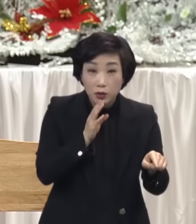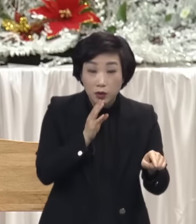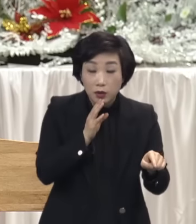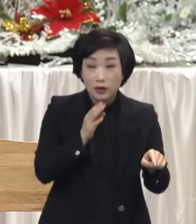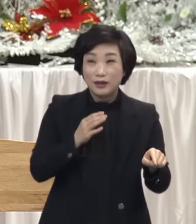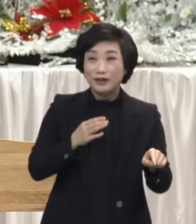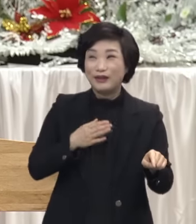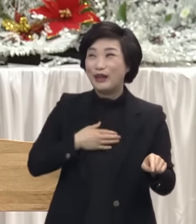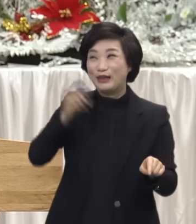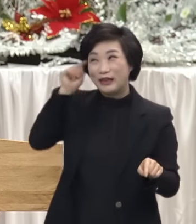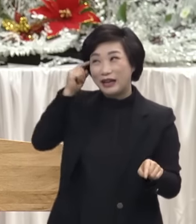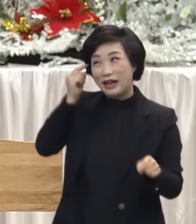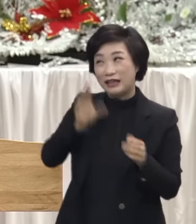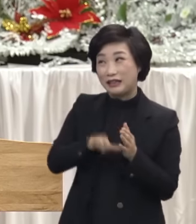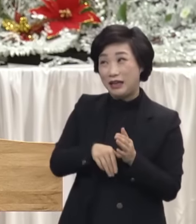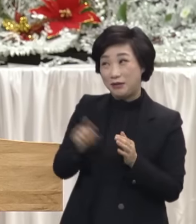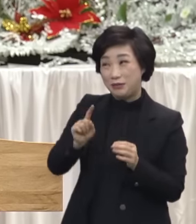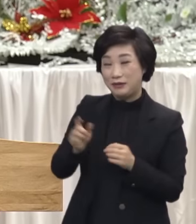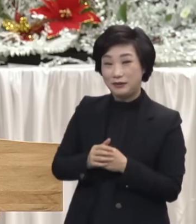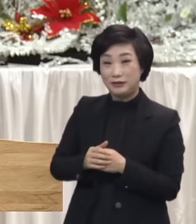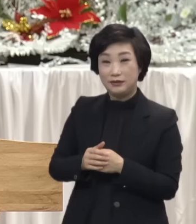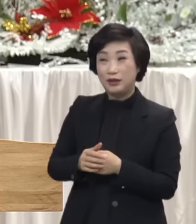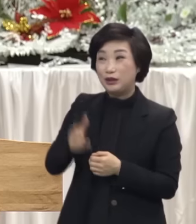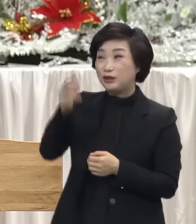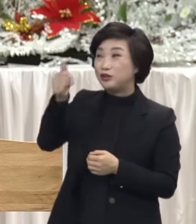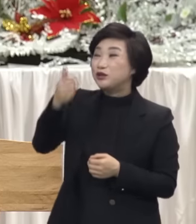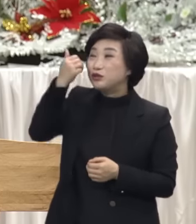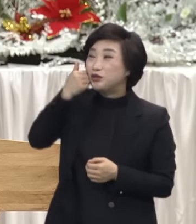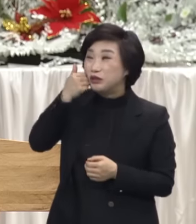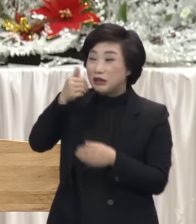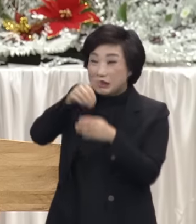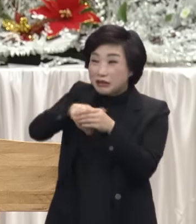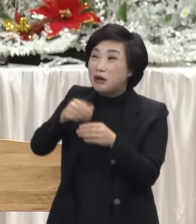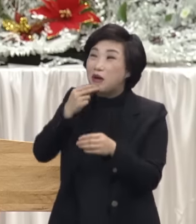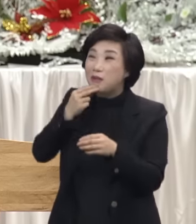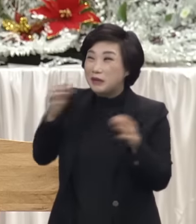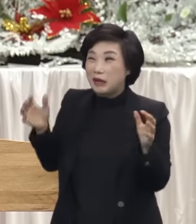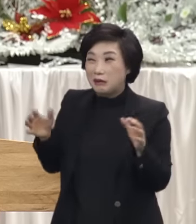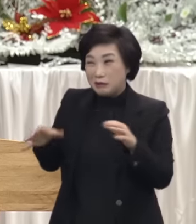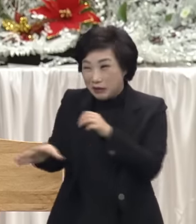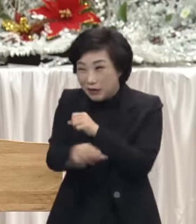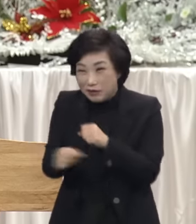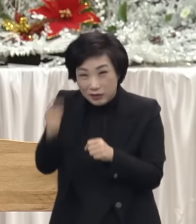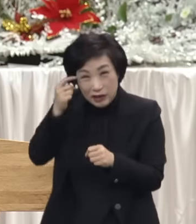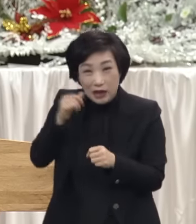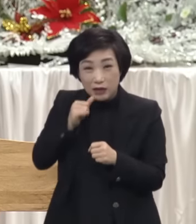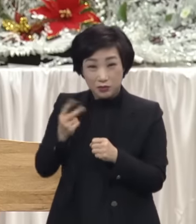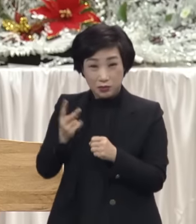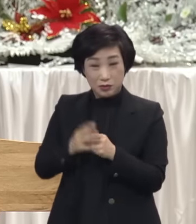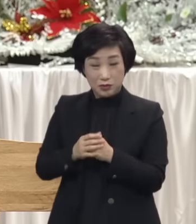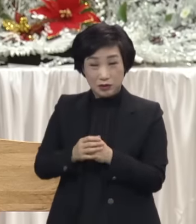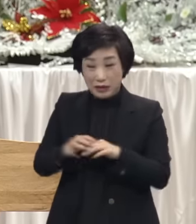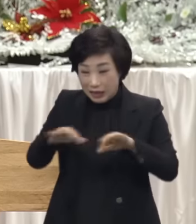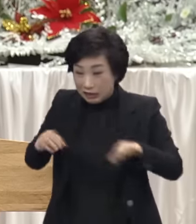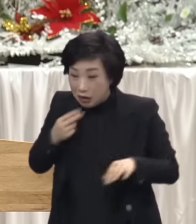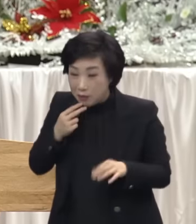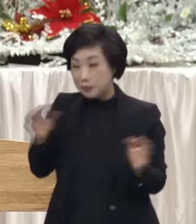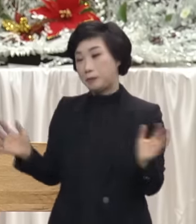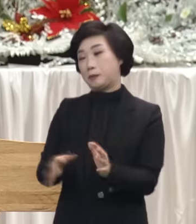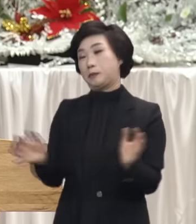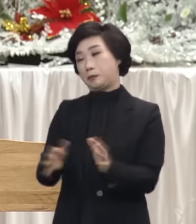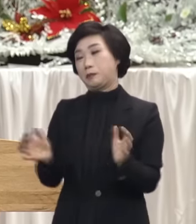내가 생각하기에는 주는 심지 않은 데서 거두시고 해치지 않은